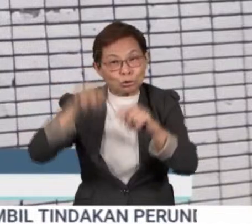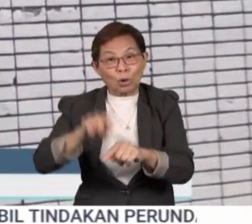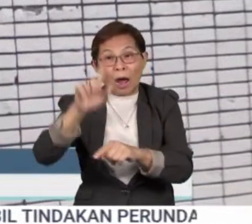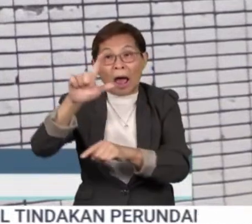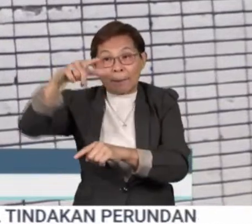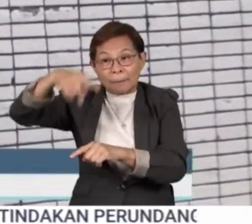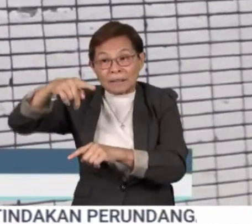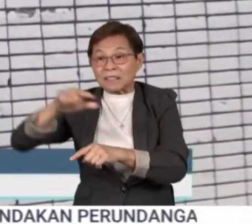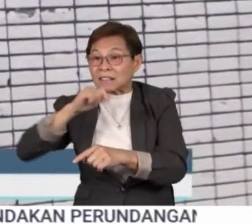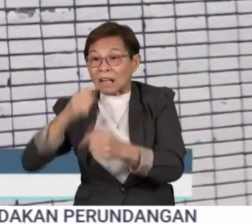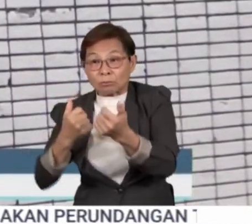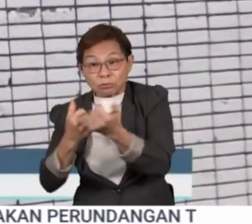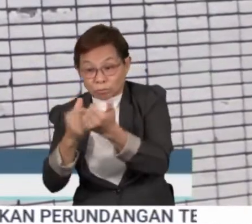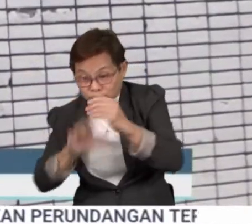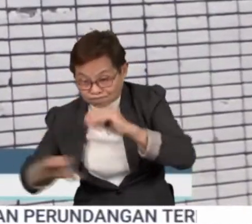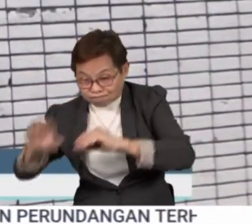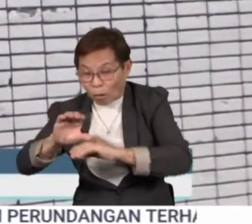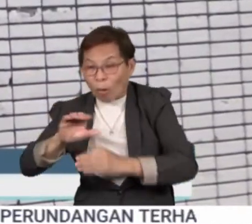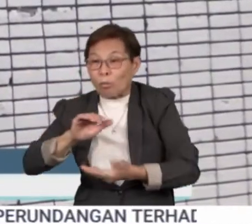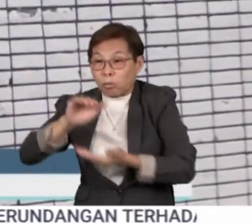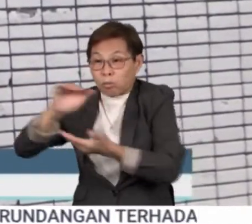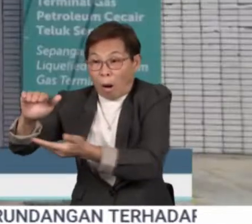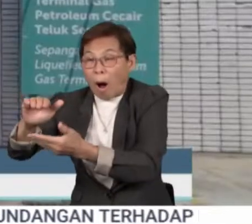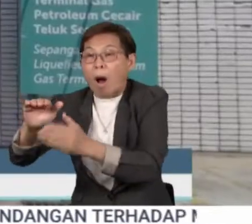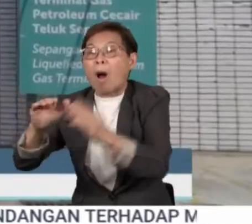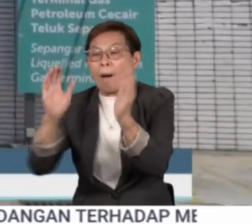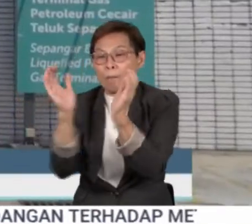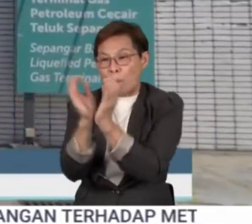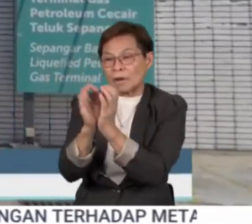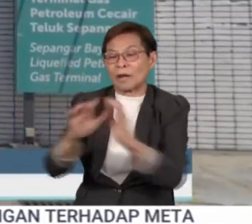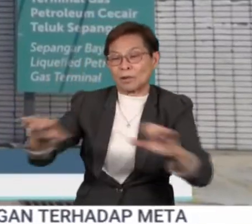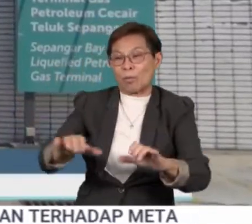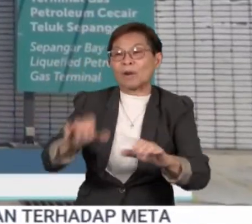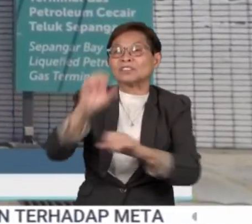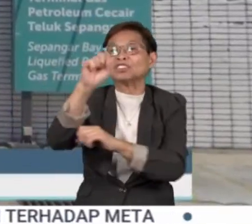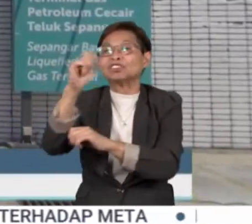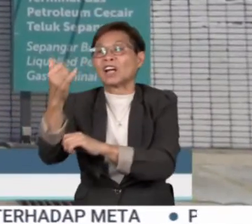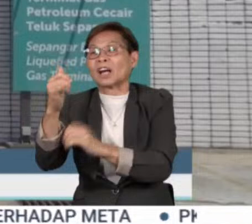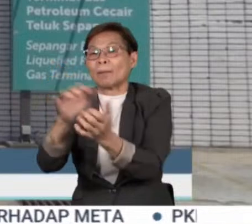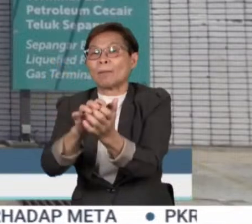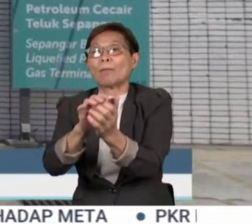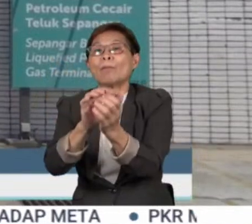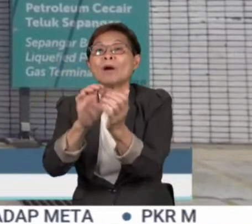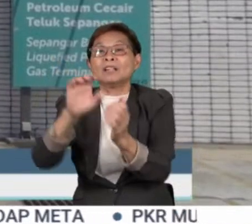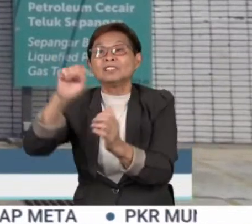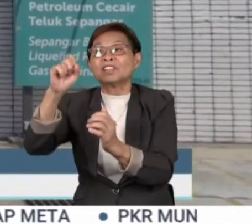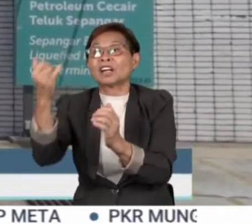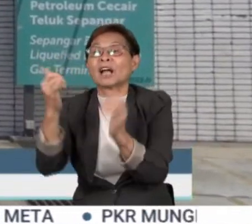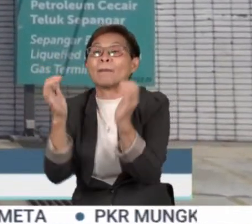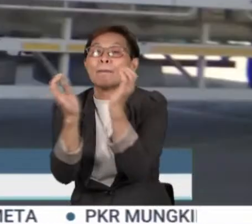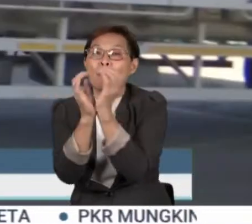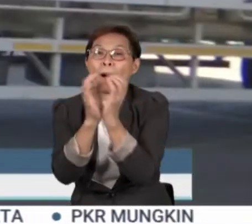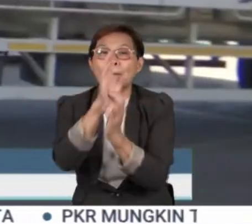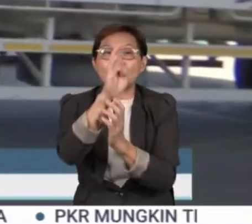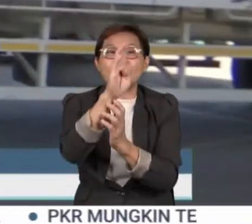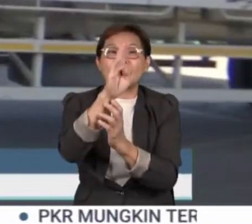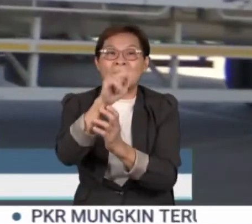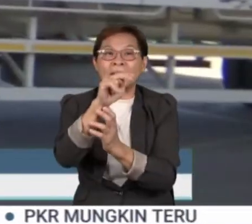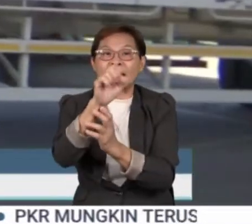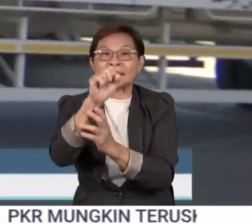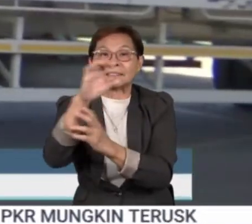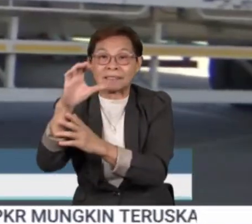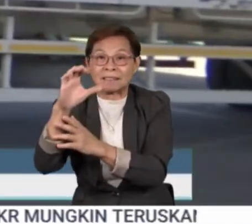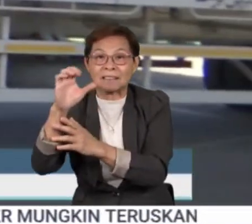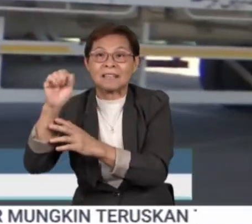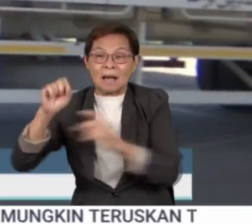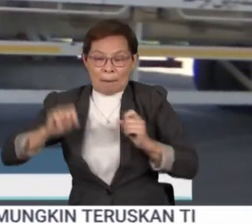tidak bersubsidi kepada Brunei yang disempurnakan oleh syarikat Brunei Shell Marketing Company, BMSC Sdn